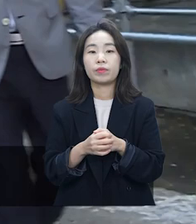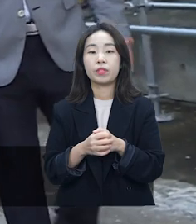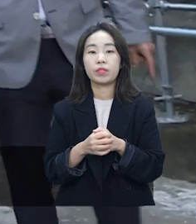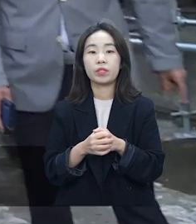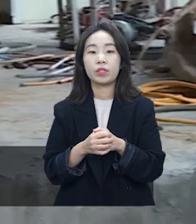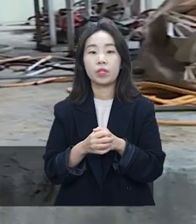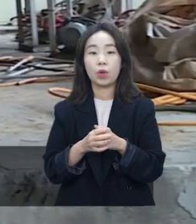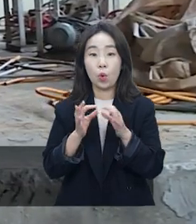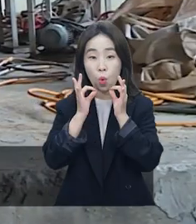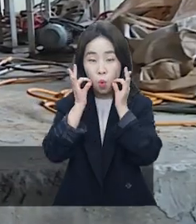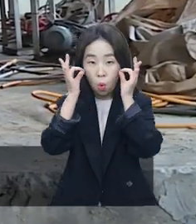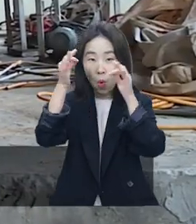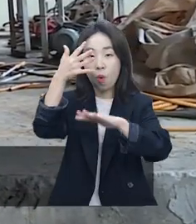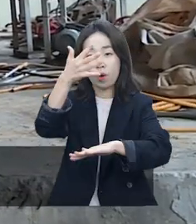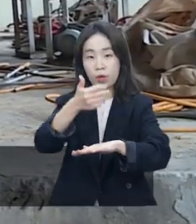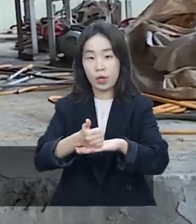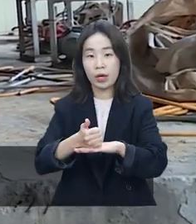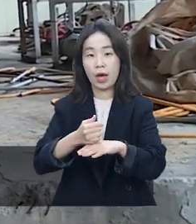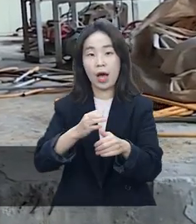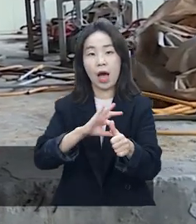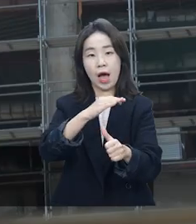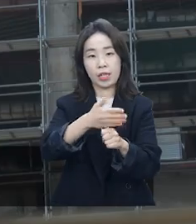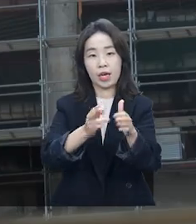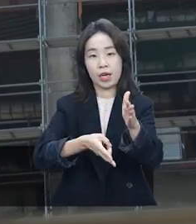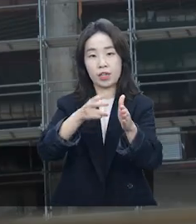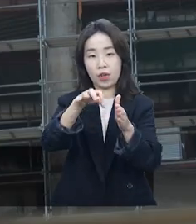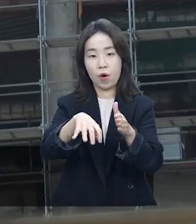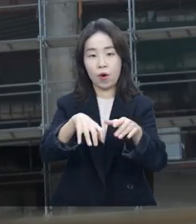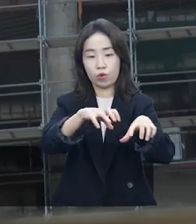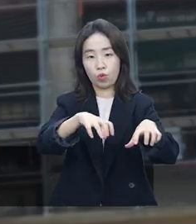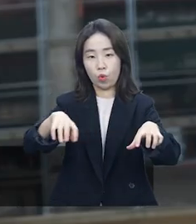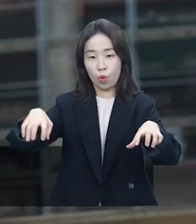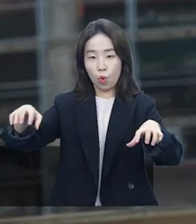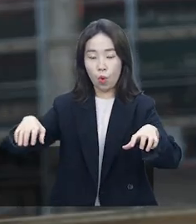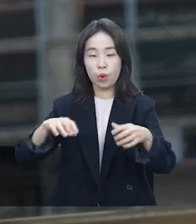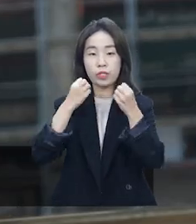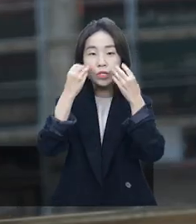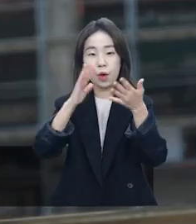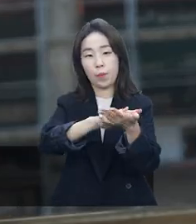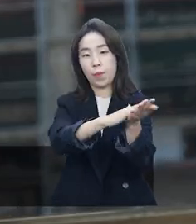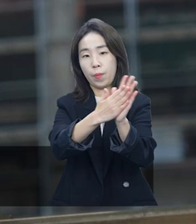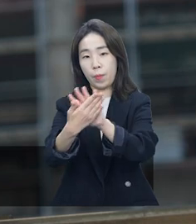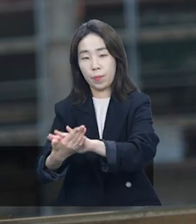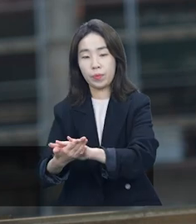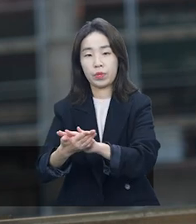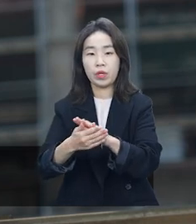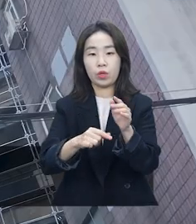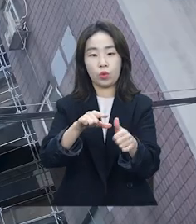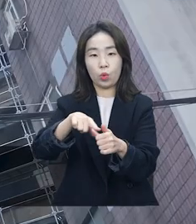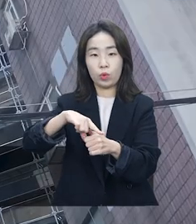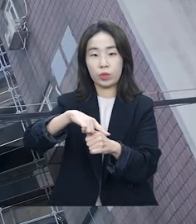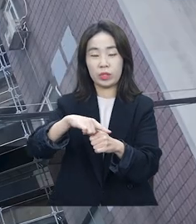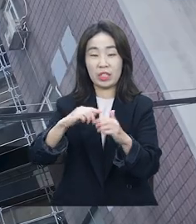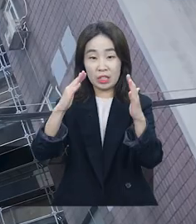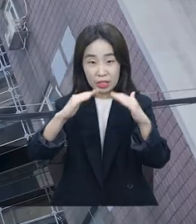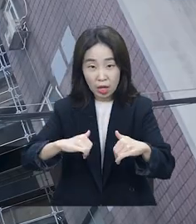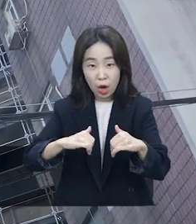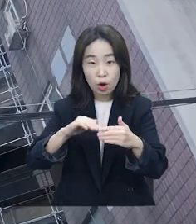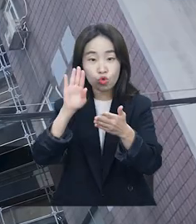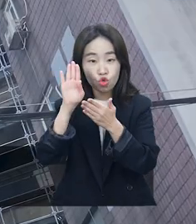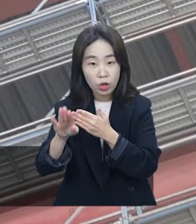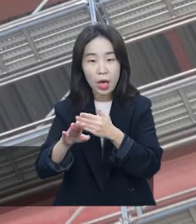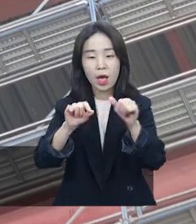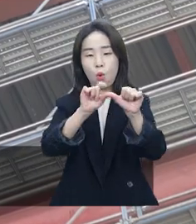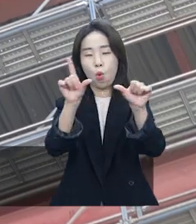이어갔습니다. 이 그러한 노력이 결실을 맺어 안양역의 새로운 변화를 예고하고 있는데요. 원스케어